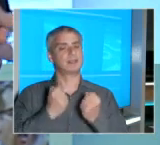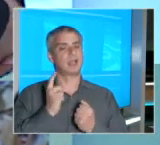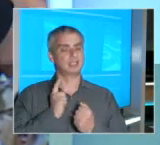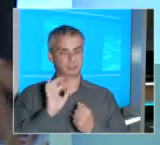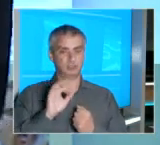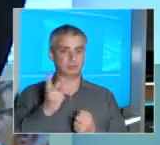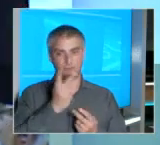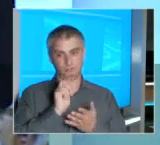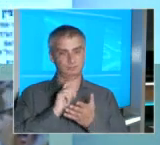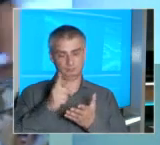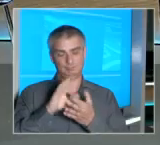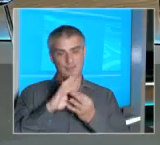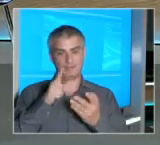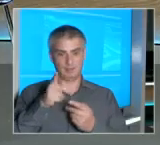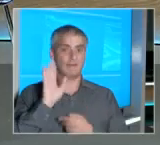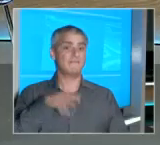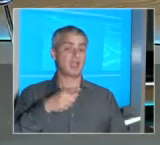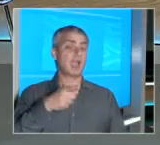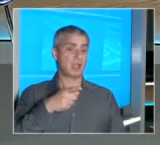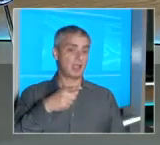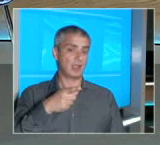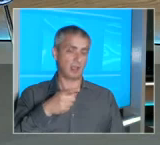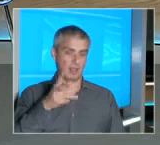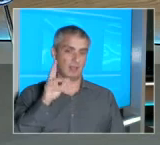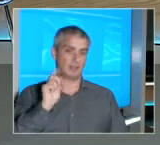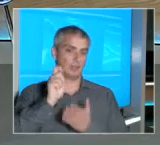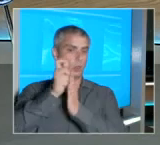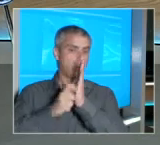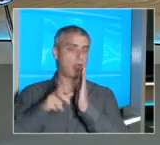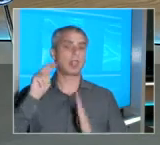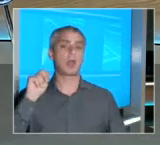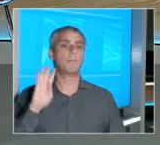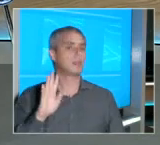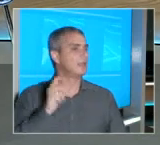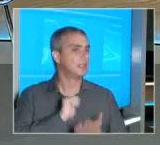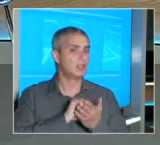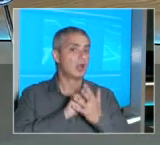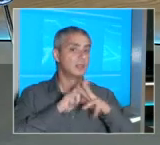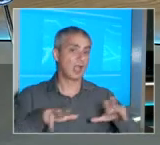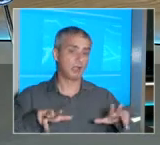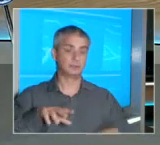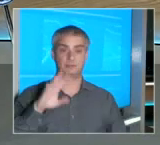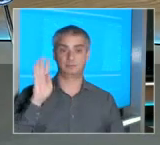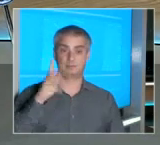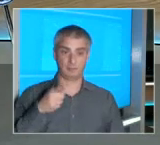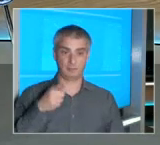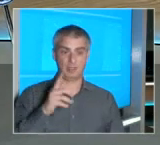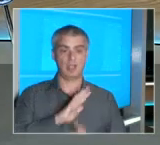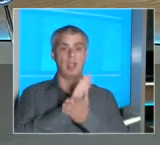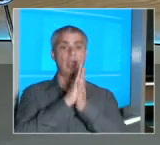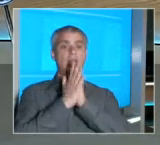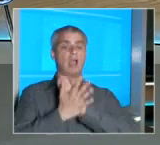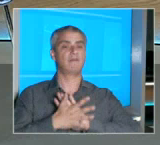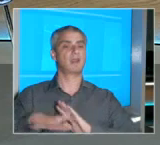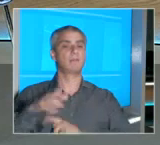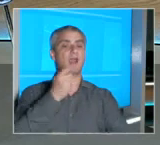אבי מקיס נפרדים, וגם טור של נחום ברנע. מה קורה בהארץ? נתניהו הפך את